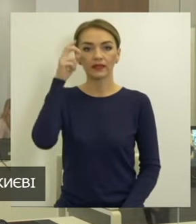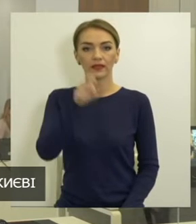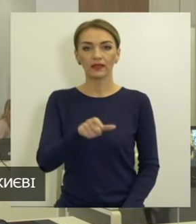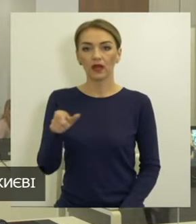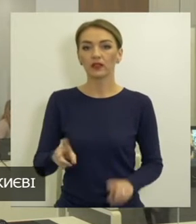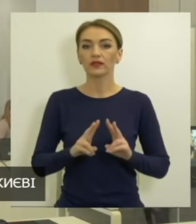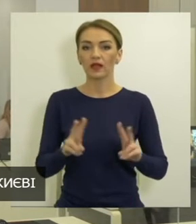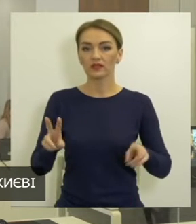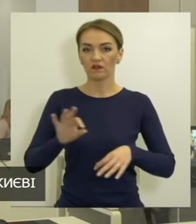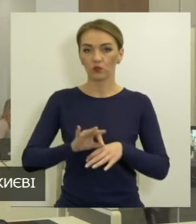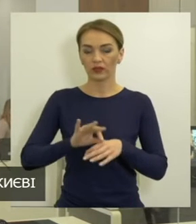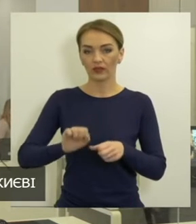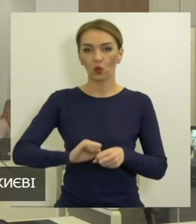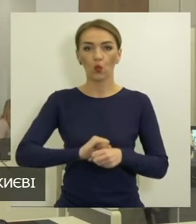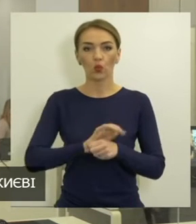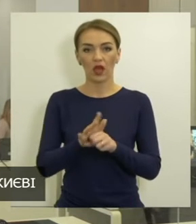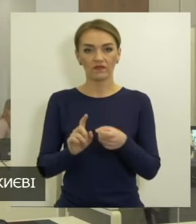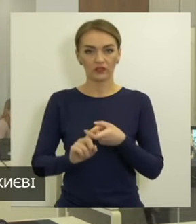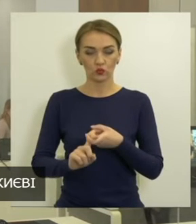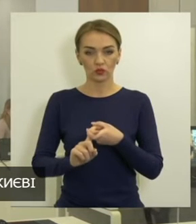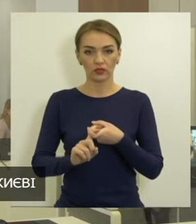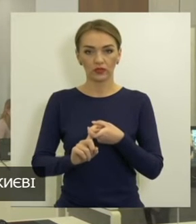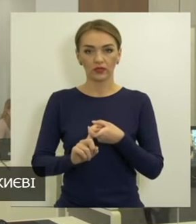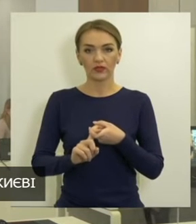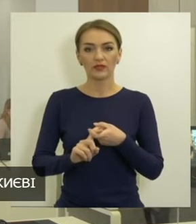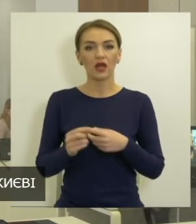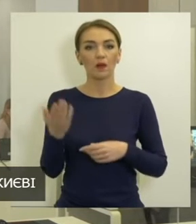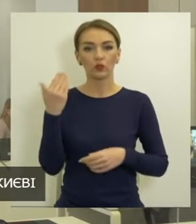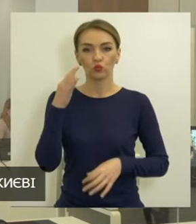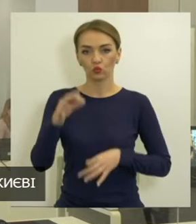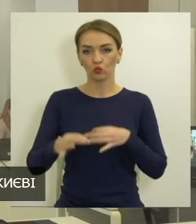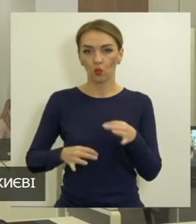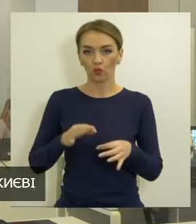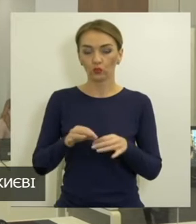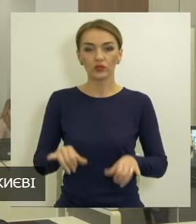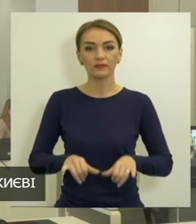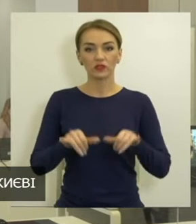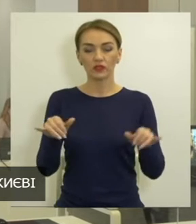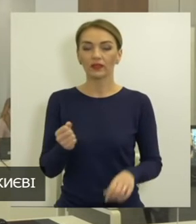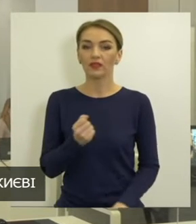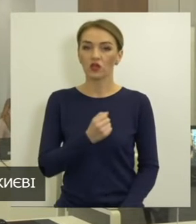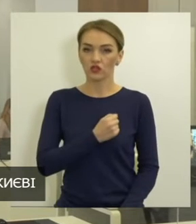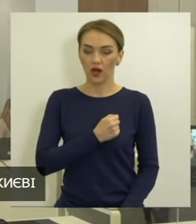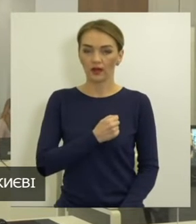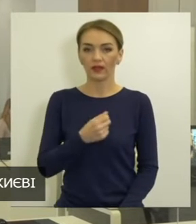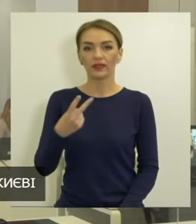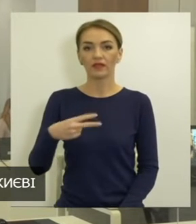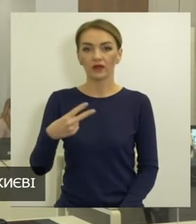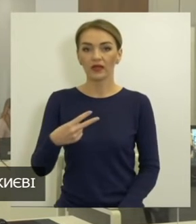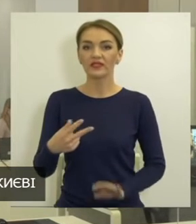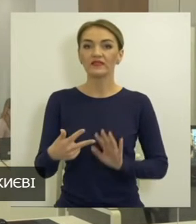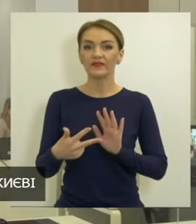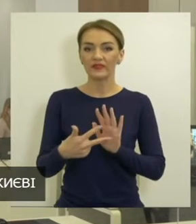які захворіли на коронавірус, за минулу добу збільшилась, на жаль, на